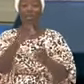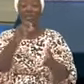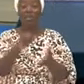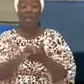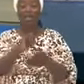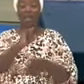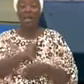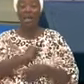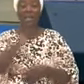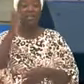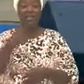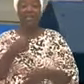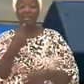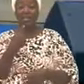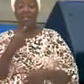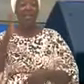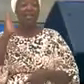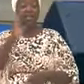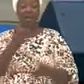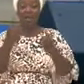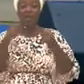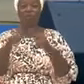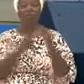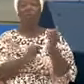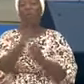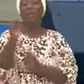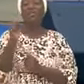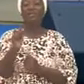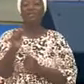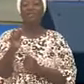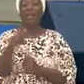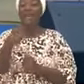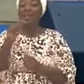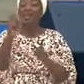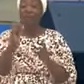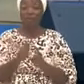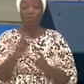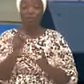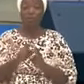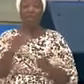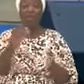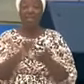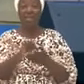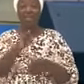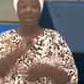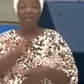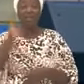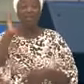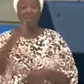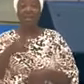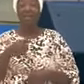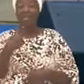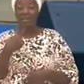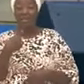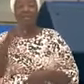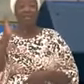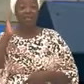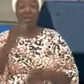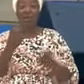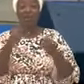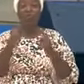ça accomplir à ce que je dirais s'accomplira